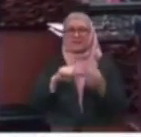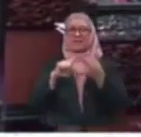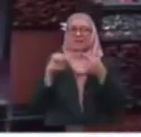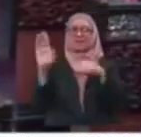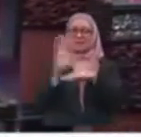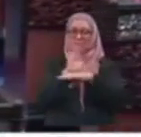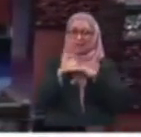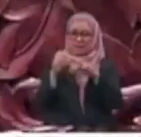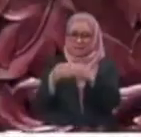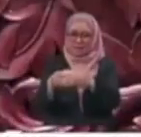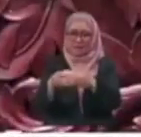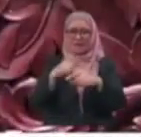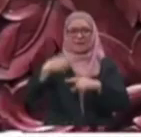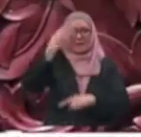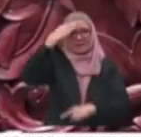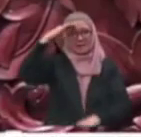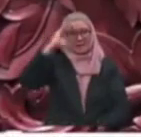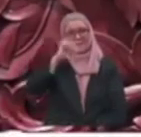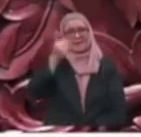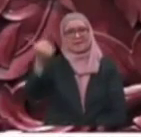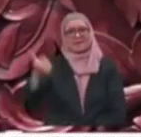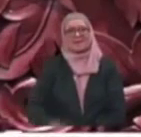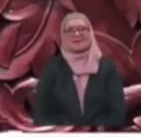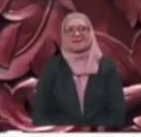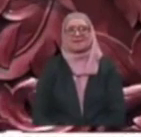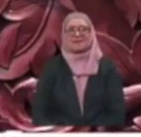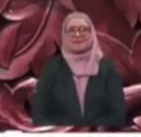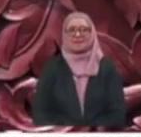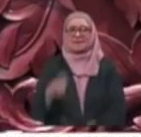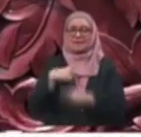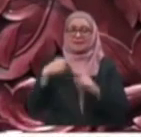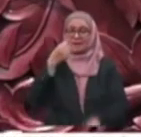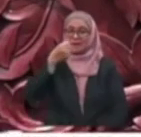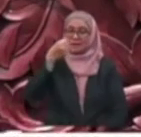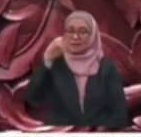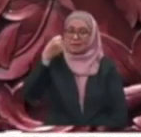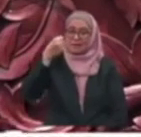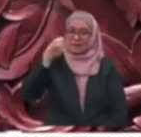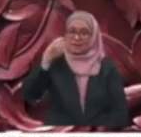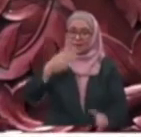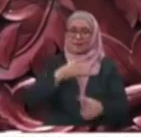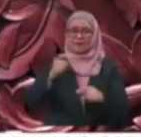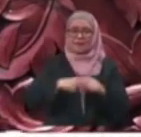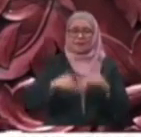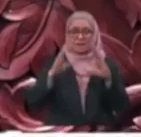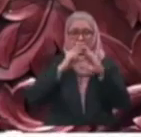yang lain di samping itu tegangan dan pembuluh pelupusan